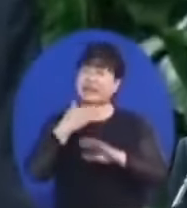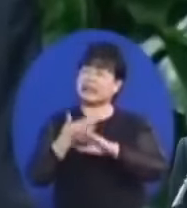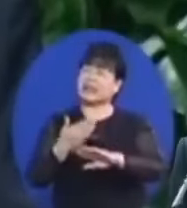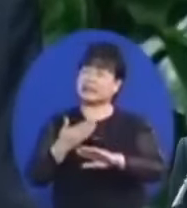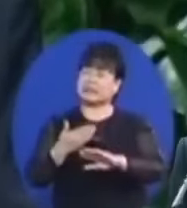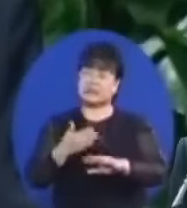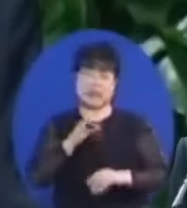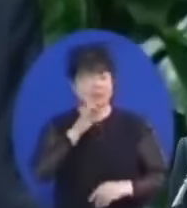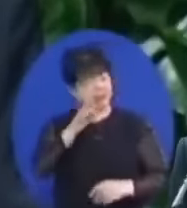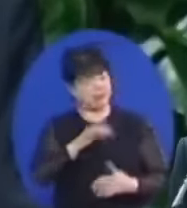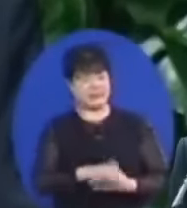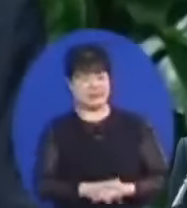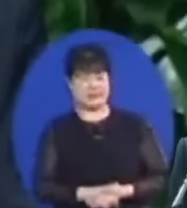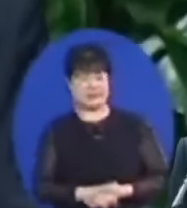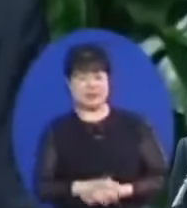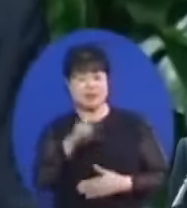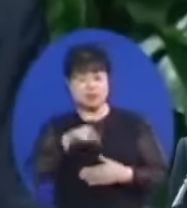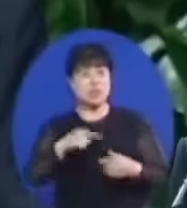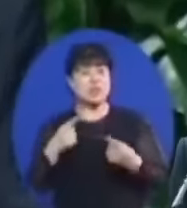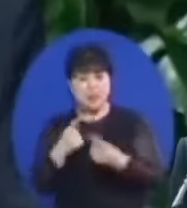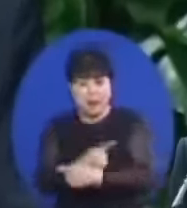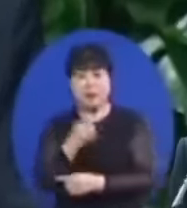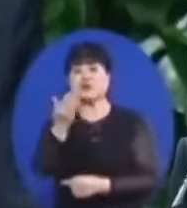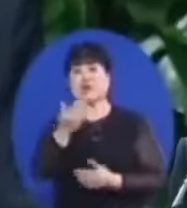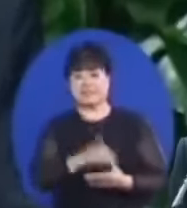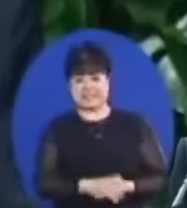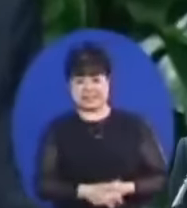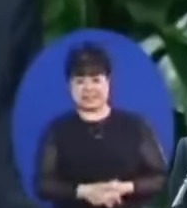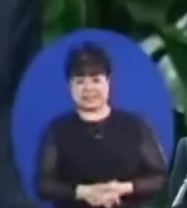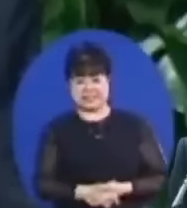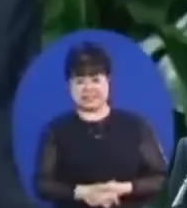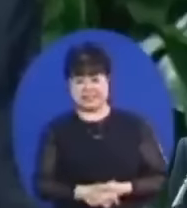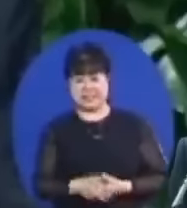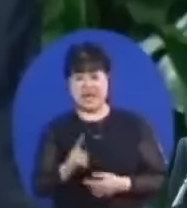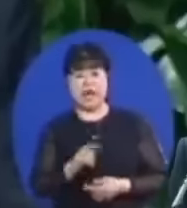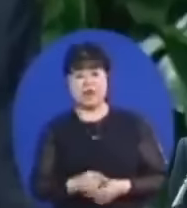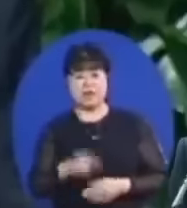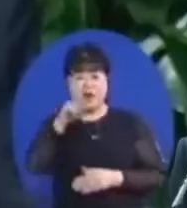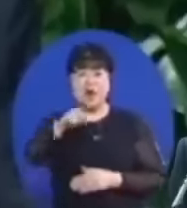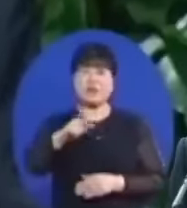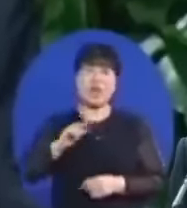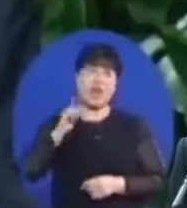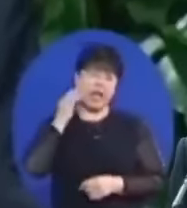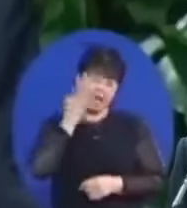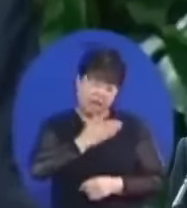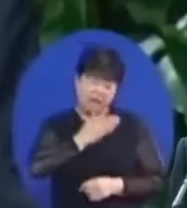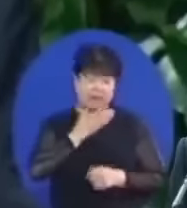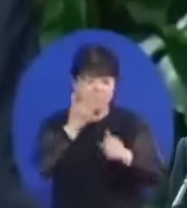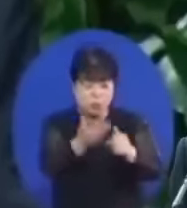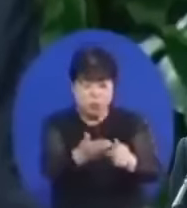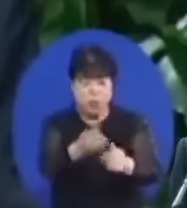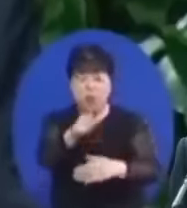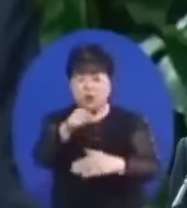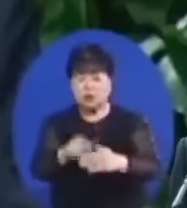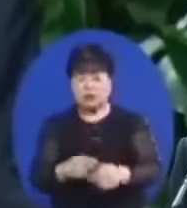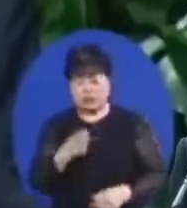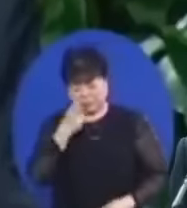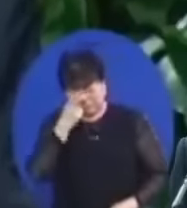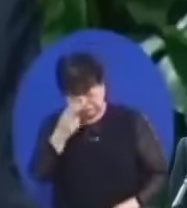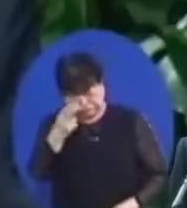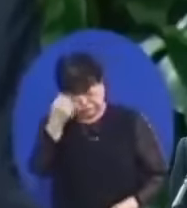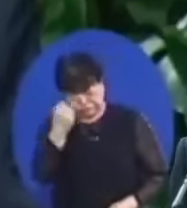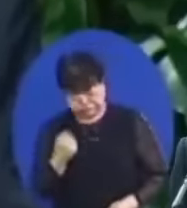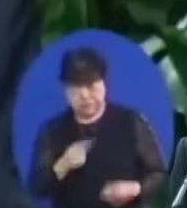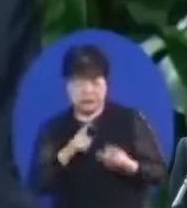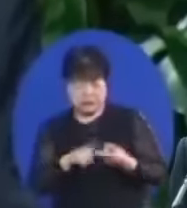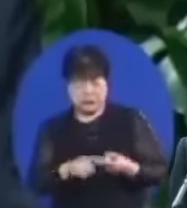달라져서는 달라지지 않는다는 것입니다. 속이 달라져야 돼요. 아무리 외모를 변화시킨다 하더라도 자신의 내면의 세계가 변하지 않으면